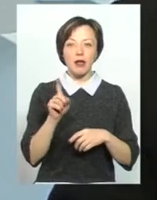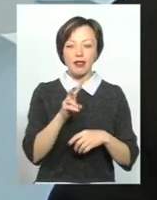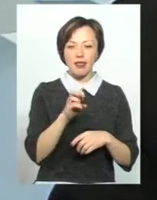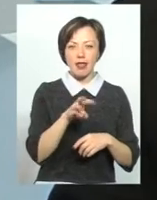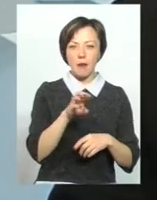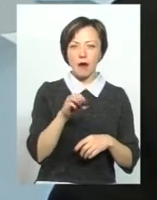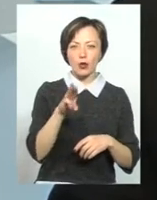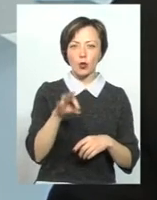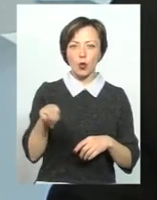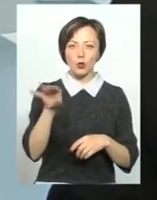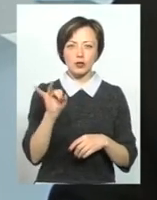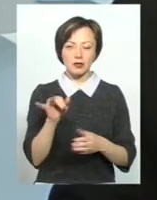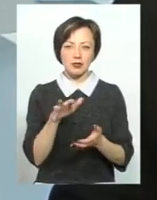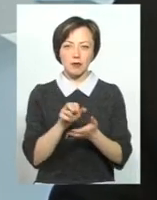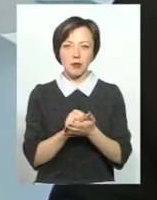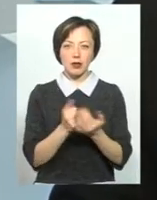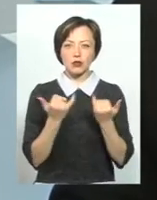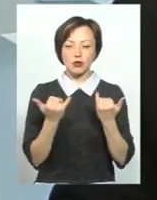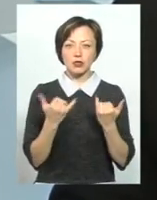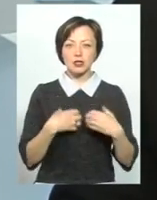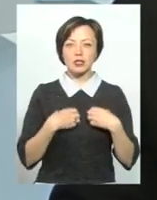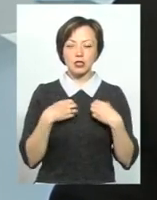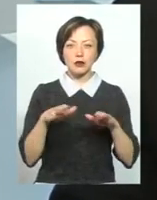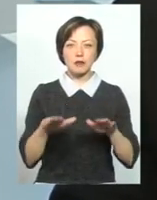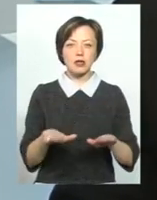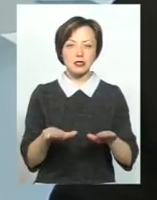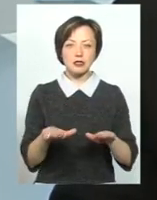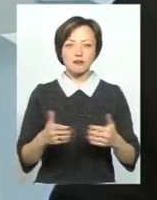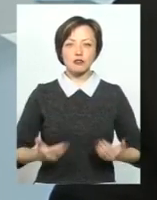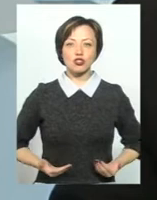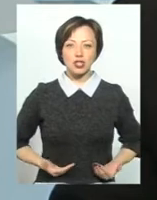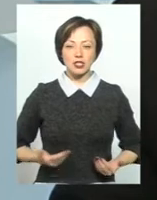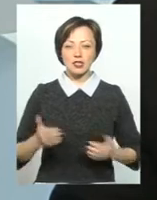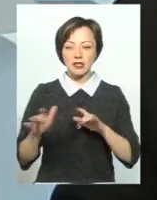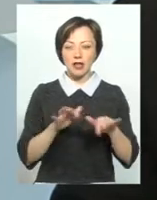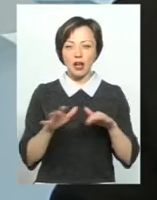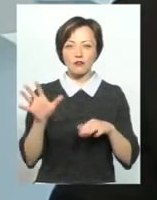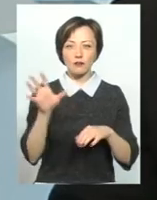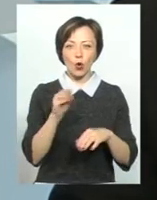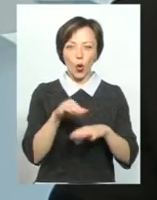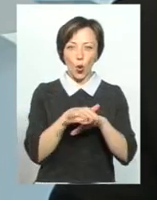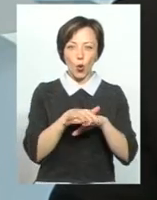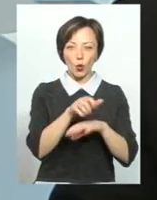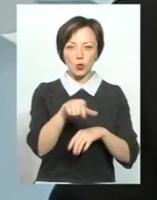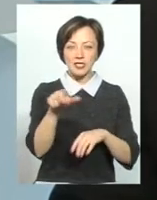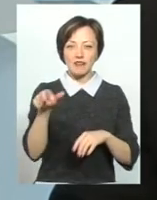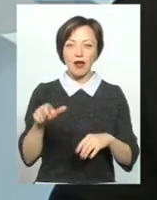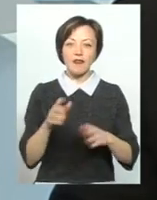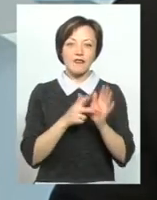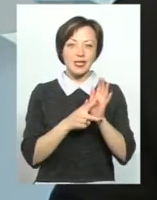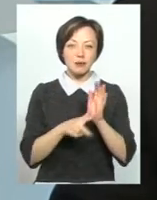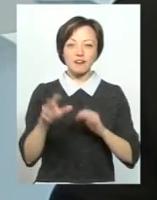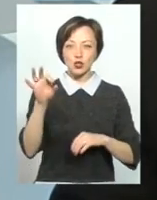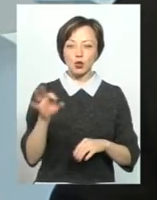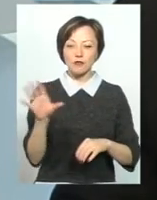які займають сьогодні саме страшне місце в життєдіяльності всього людства. Бо 80% всього